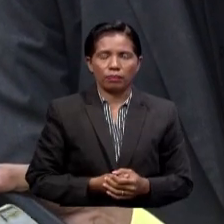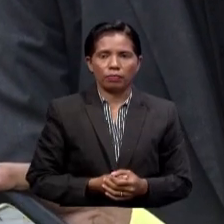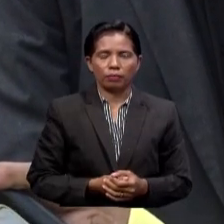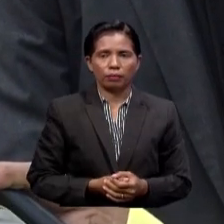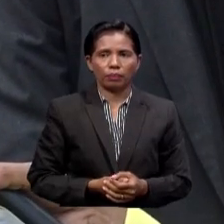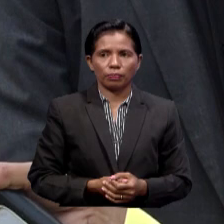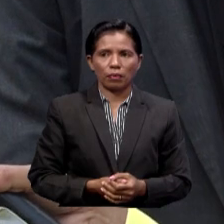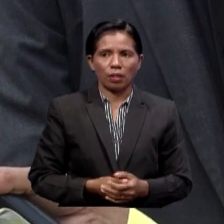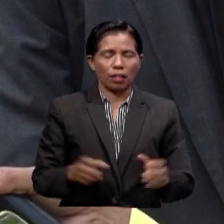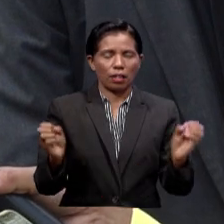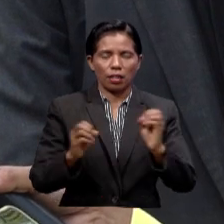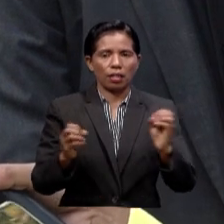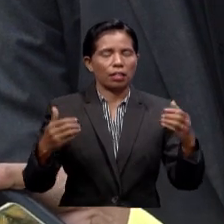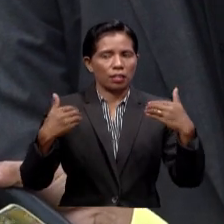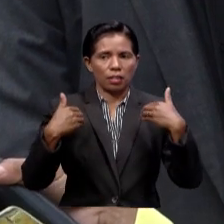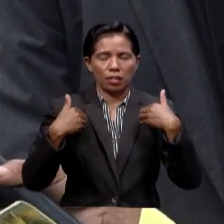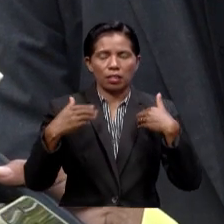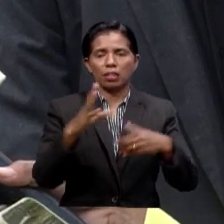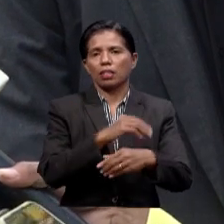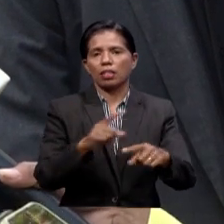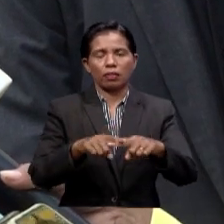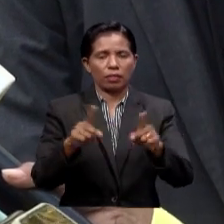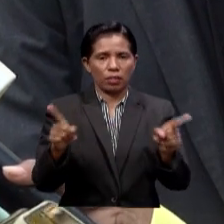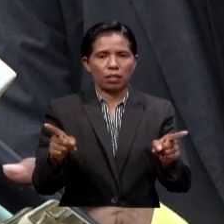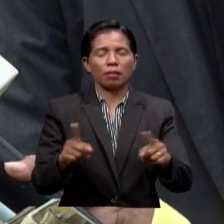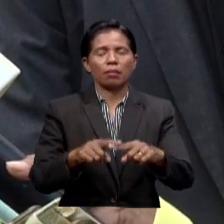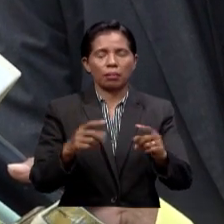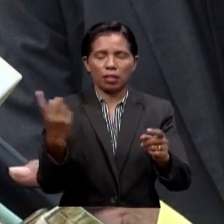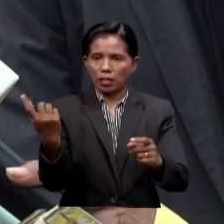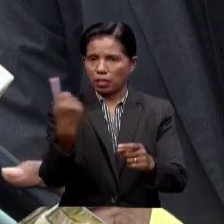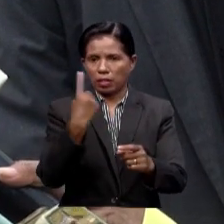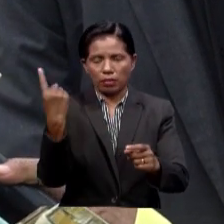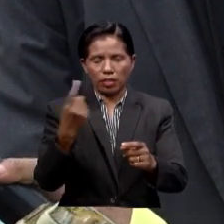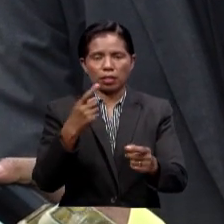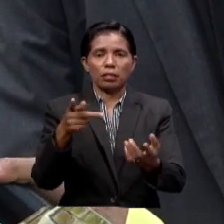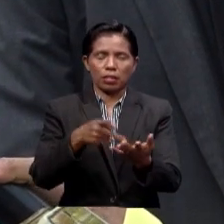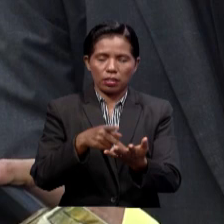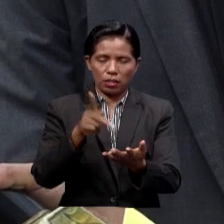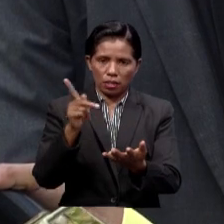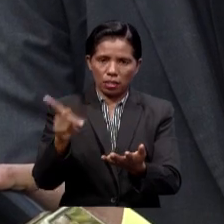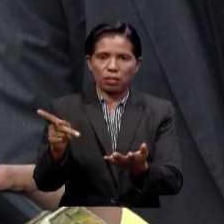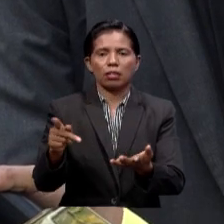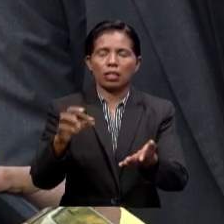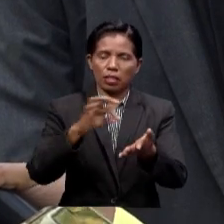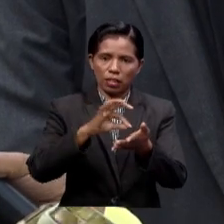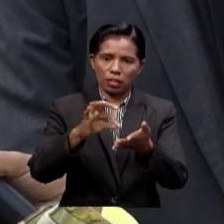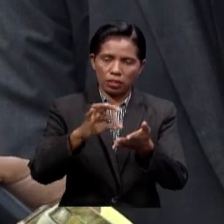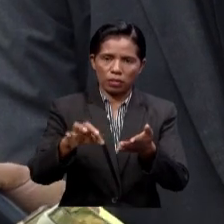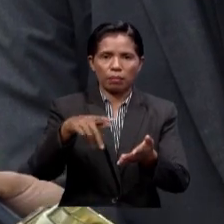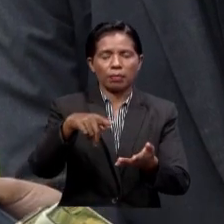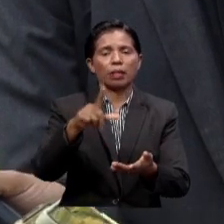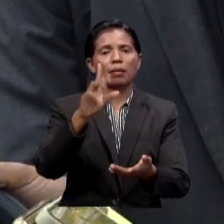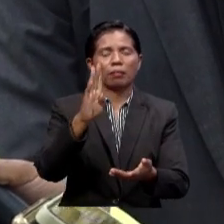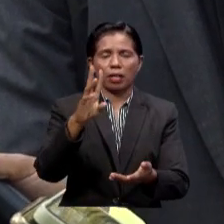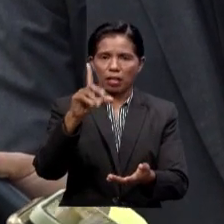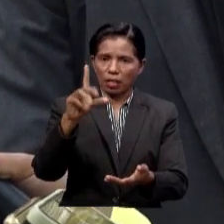dilakukan, tidak ada perubahan. Jadi tetap harus berbayar dan harus terdaftar di PLBN. Ya.